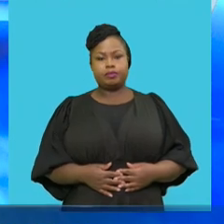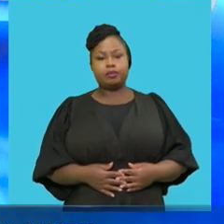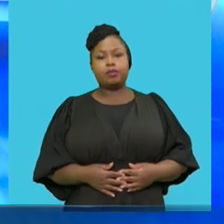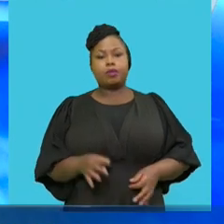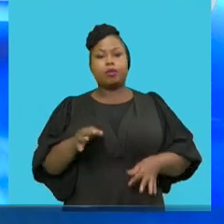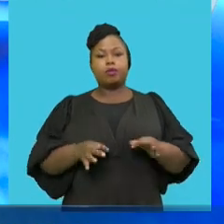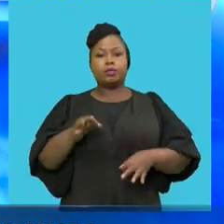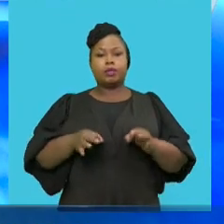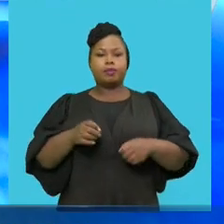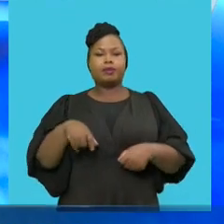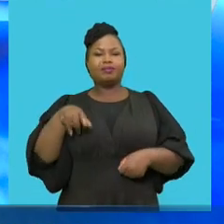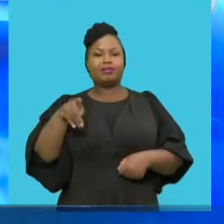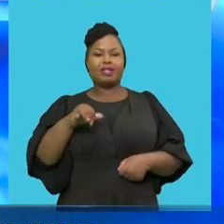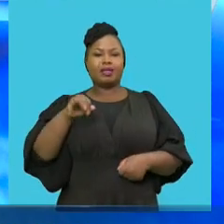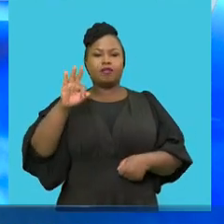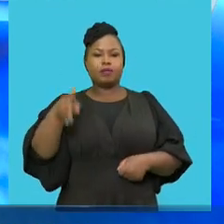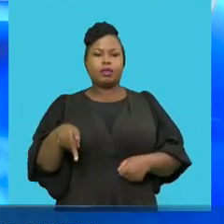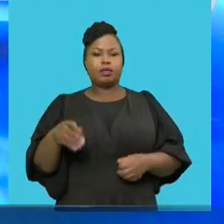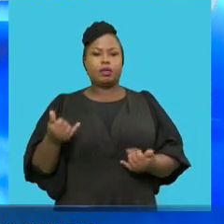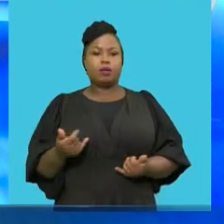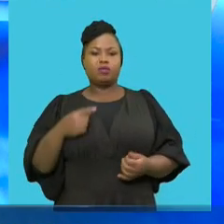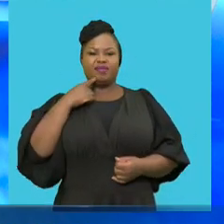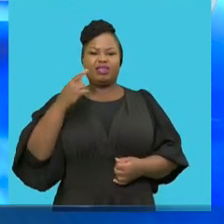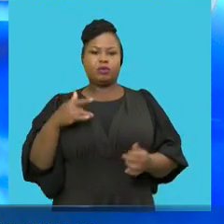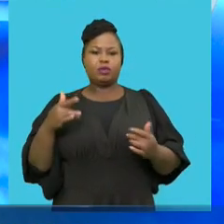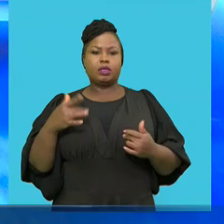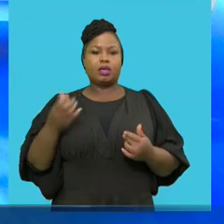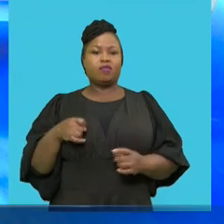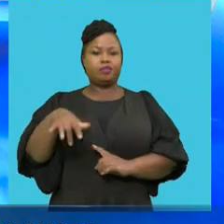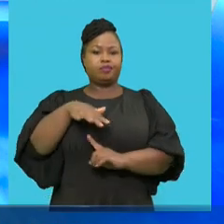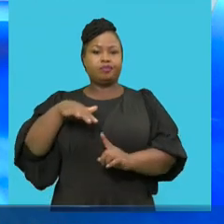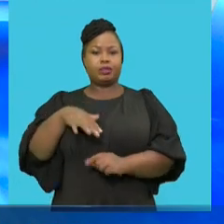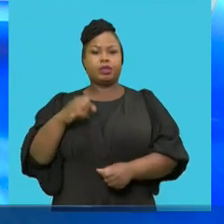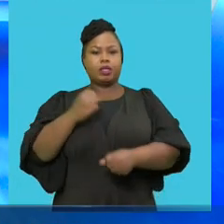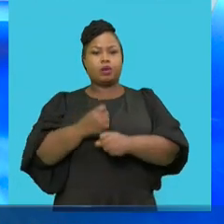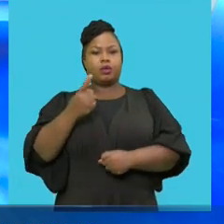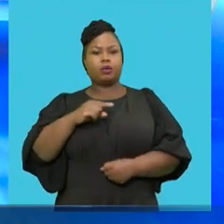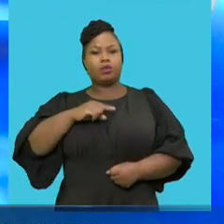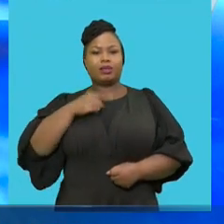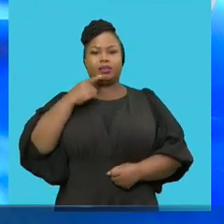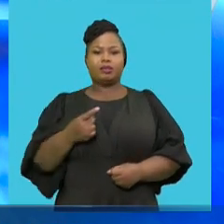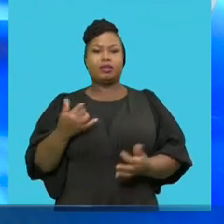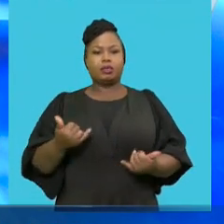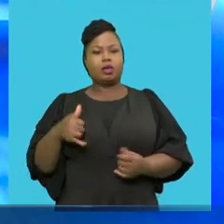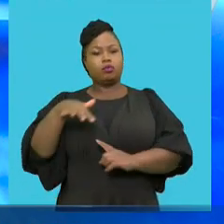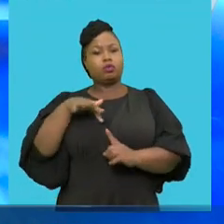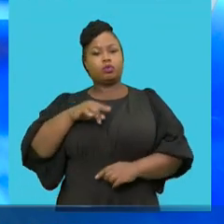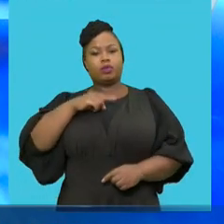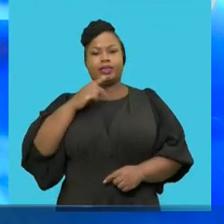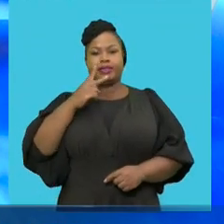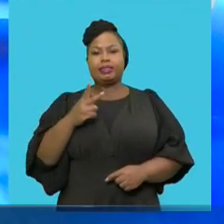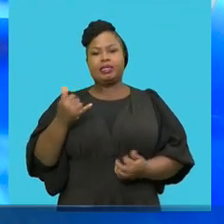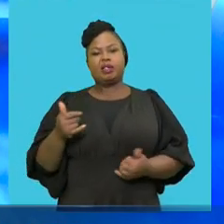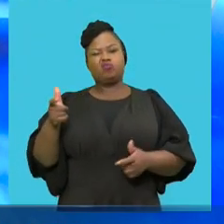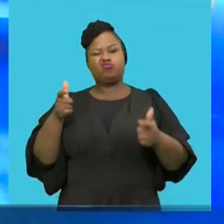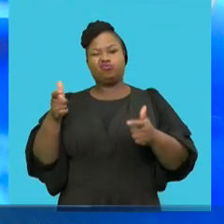Iqela lezopolitiko le-Inkatha Freedom Party livakalisa inkxalabo ngemeko yephondo laseRhawutini liqaqambisa imiba yolawulo olugwenxa